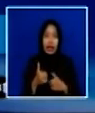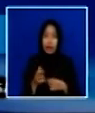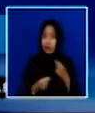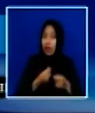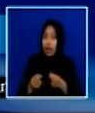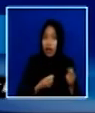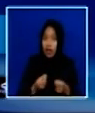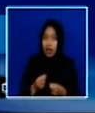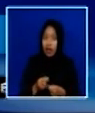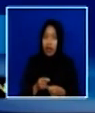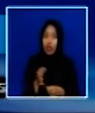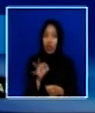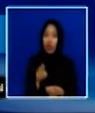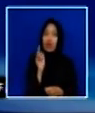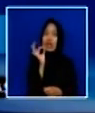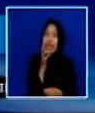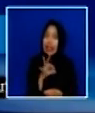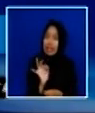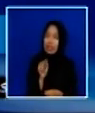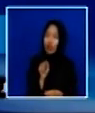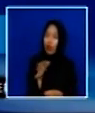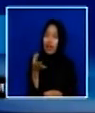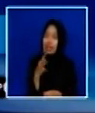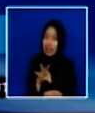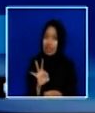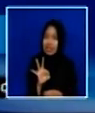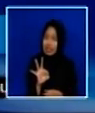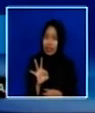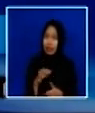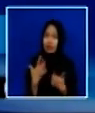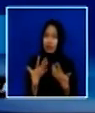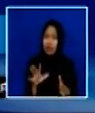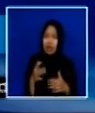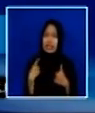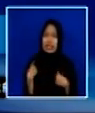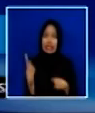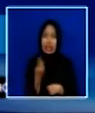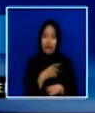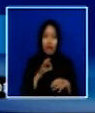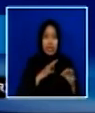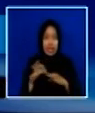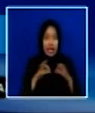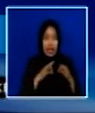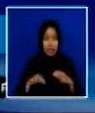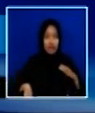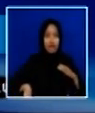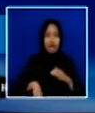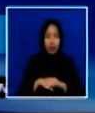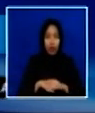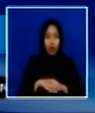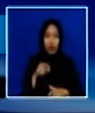atau sini kita tangkap untuk kita atau modern dan kita fasilitasi sepenuhnya